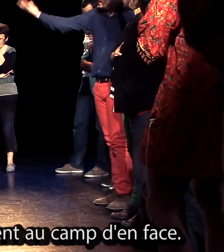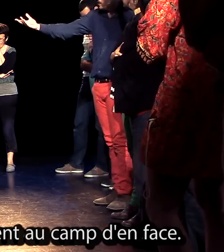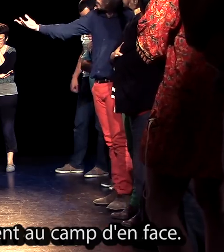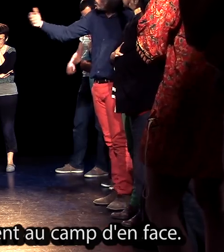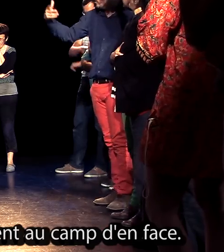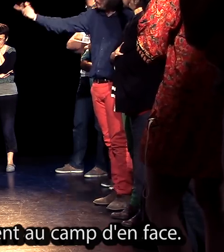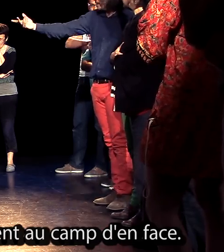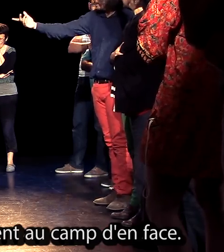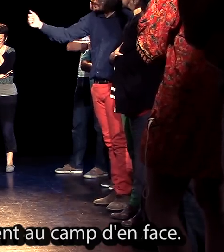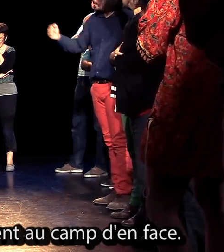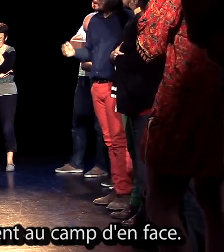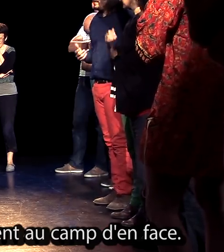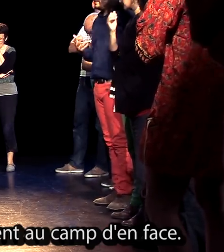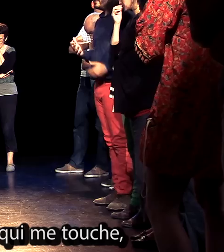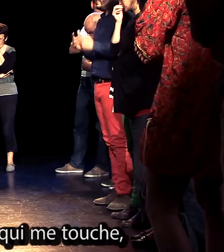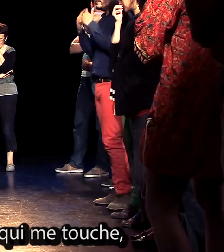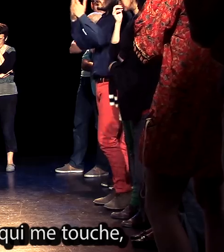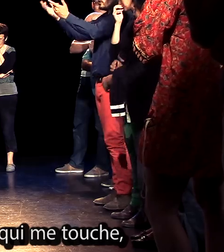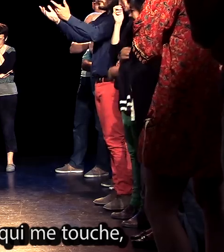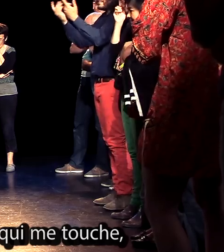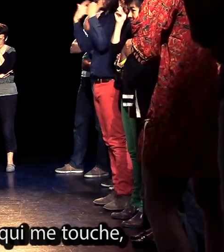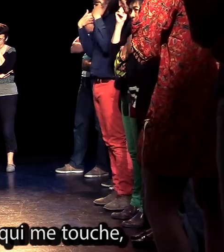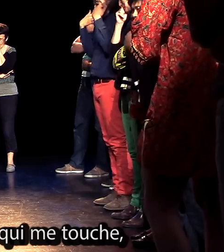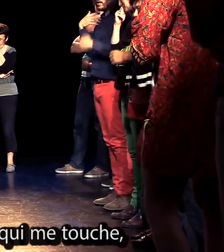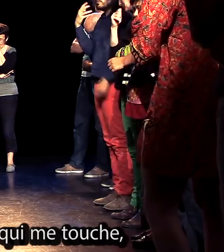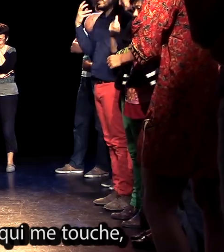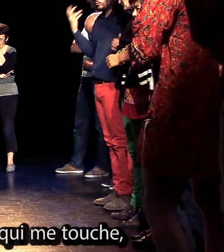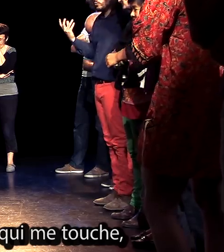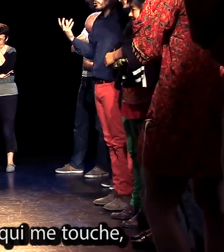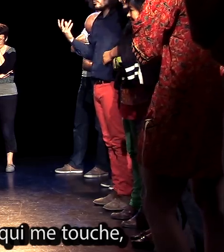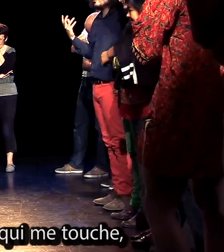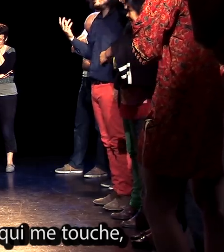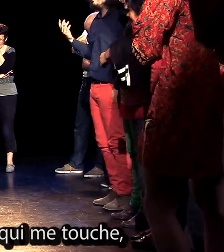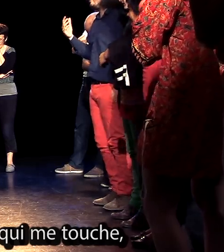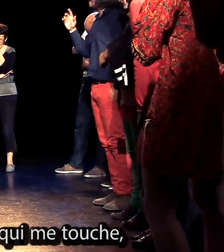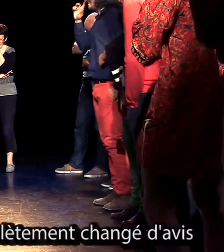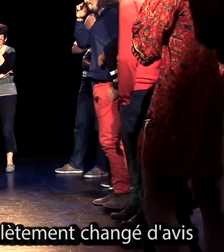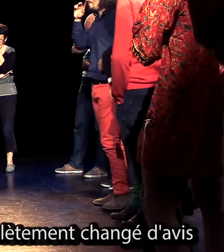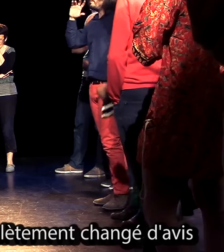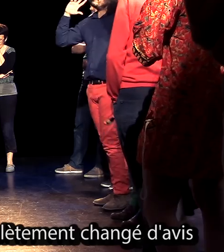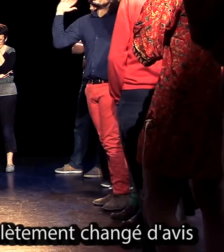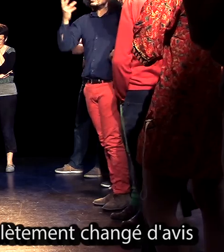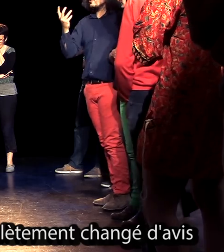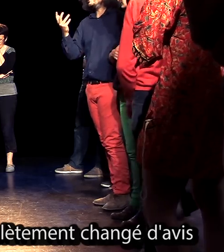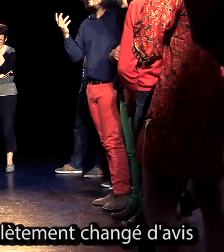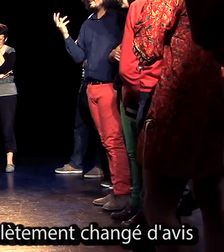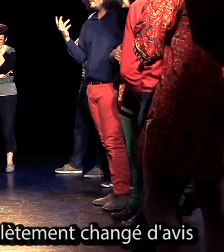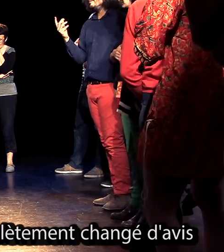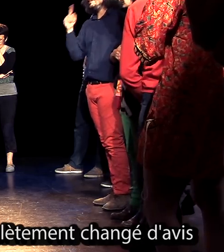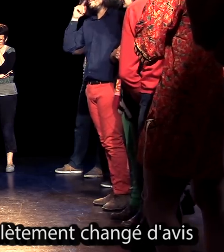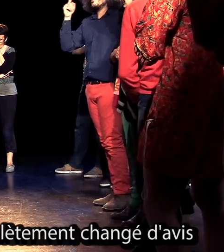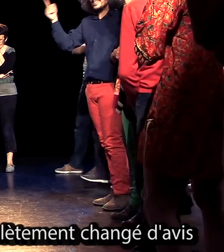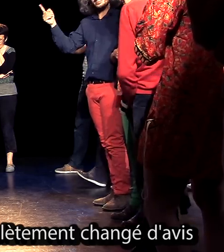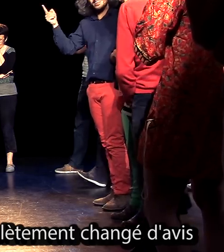va donner un argument au camp d'en face. Et si, dans le camp d'en face, quelqu'un donne un argument qui me touche, où je me dis « bon, ça m'a peut-être pas fait changer complètement